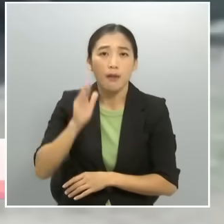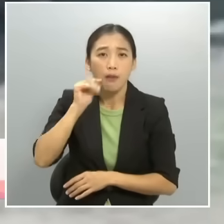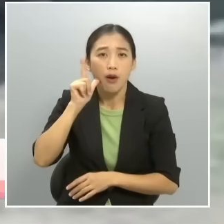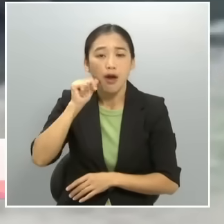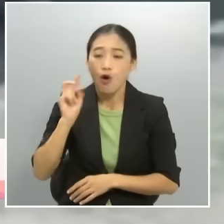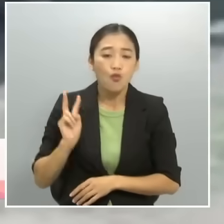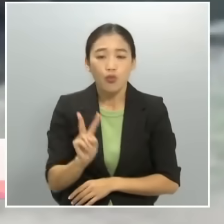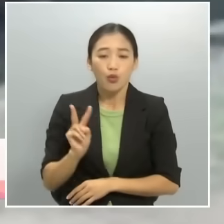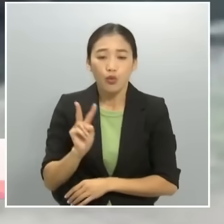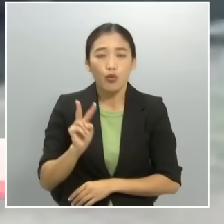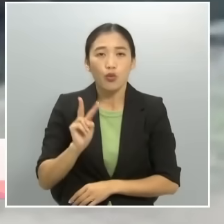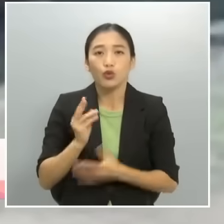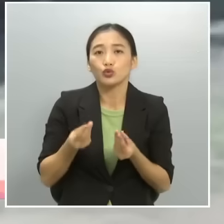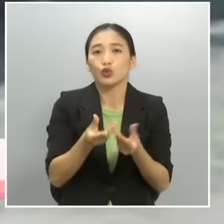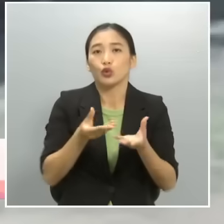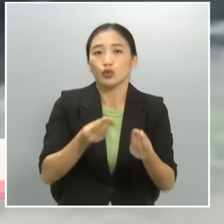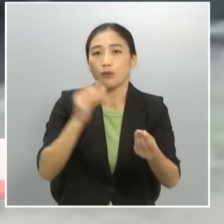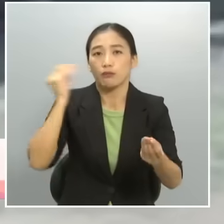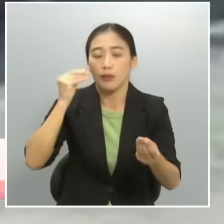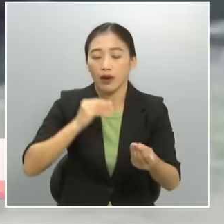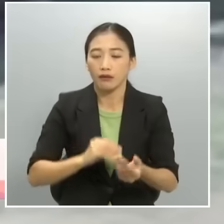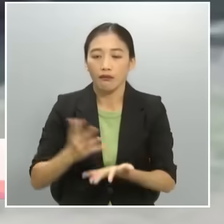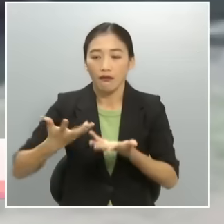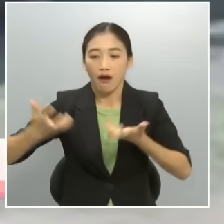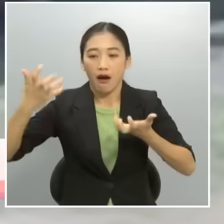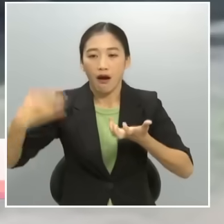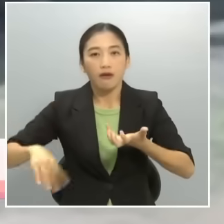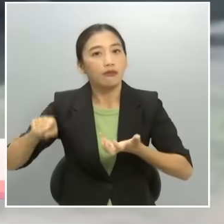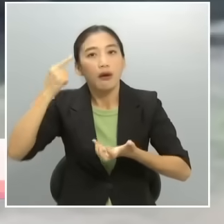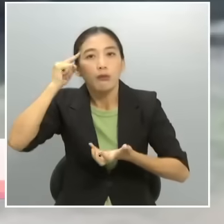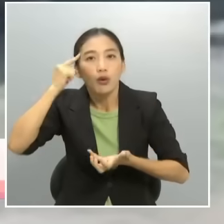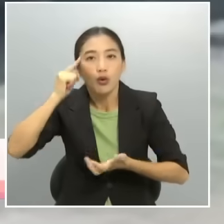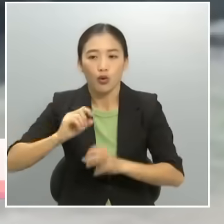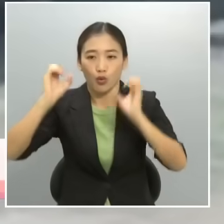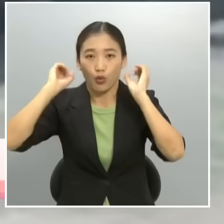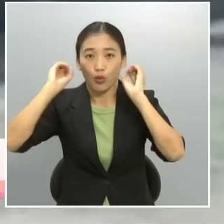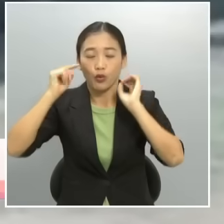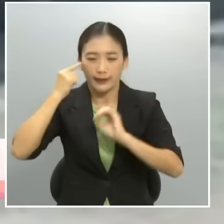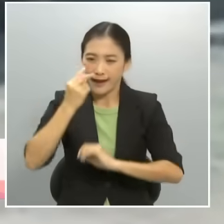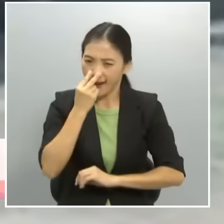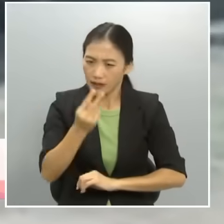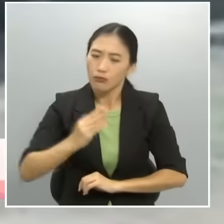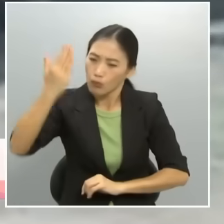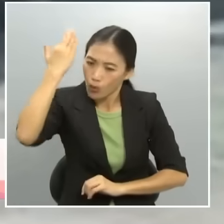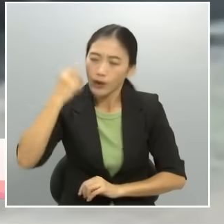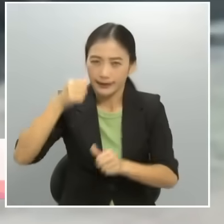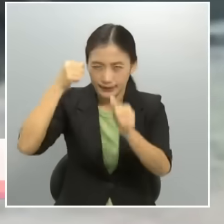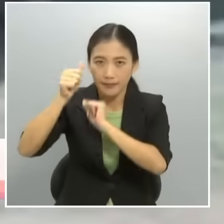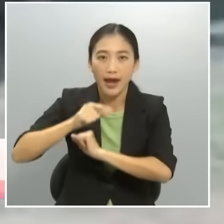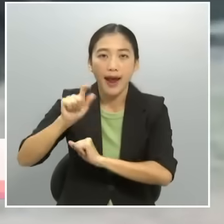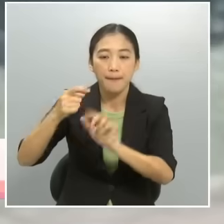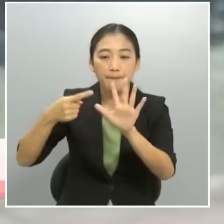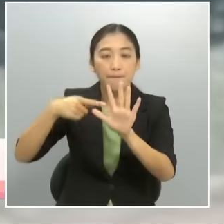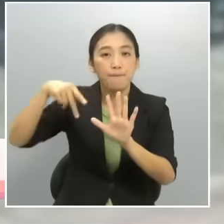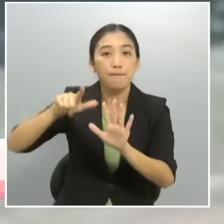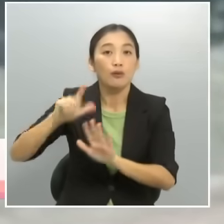าก็คือมาบอกครูบอกว่าเดี๋ยวขอรับตัวน้องกลับบ้านครูก็เห็นว่าผู้ชายคนนี้อัมพลเนี่ยค่ะก่อนหน้านี้ก็เคยมาส่งน้องมารับน้องพร้อมกับแม่เป็นประจ